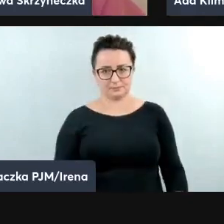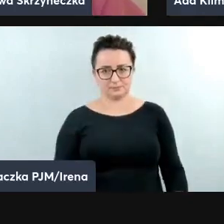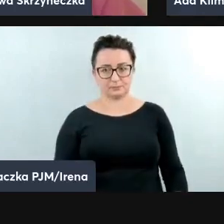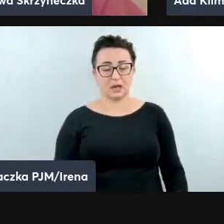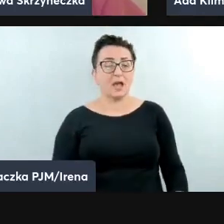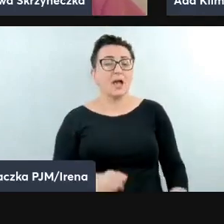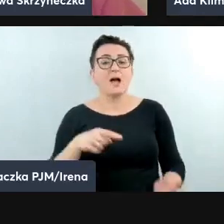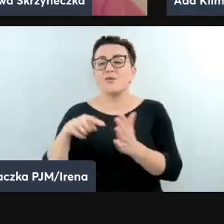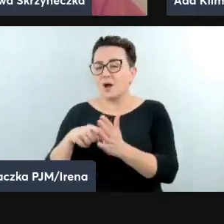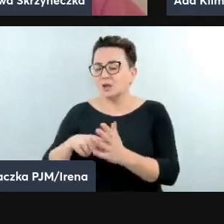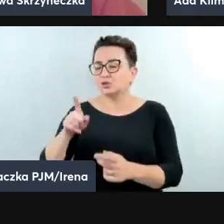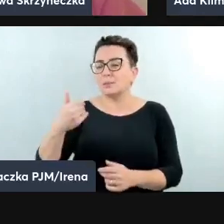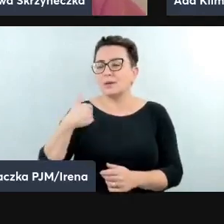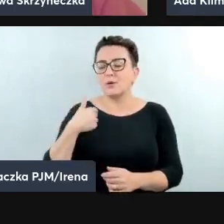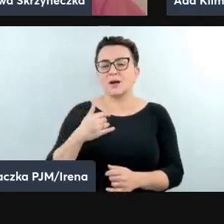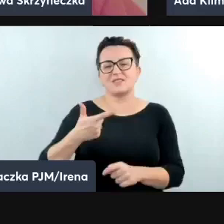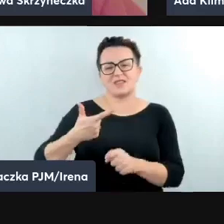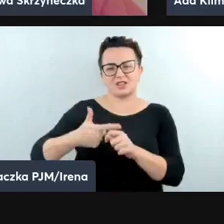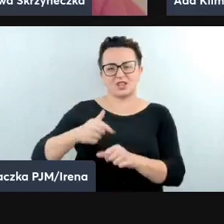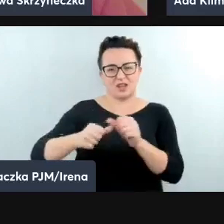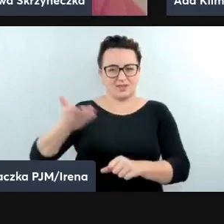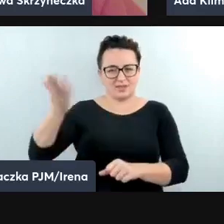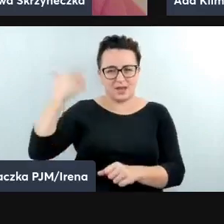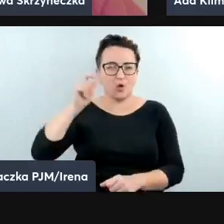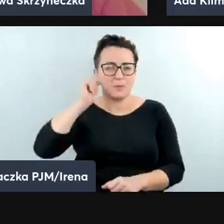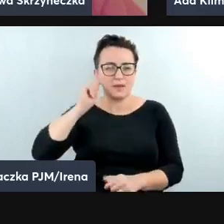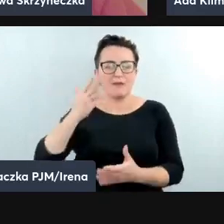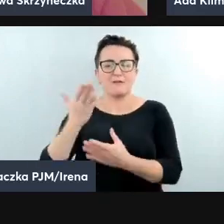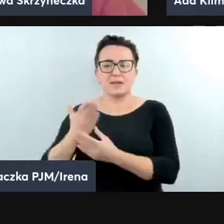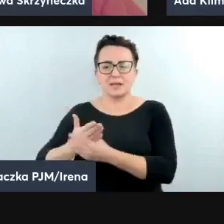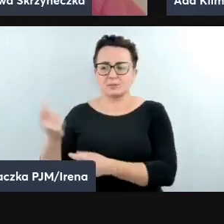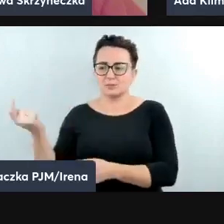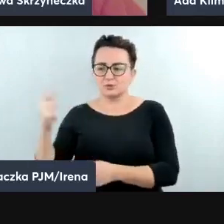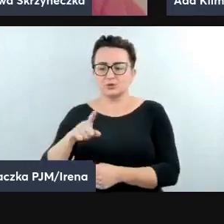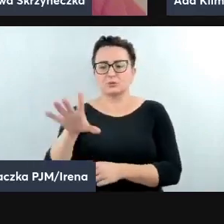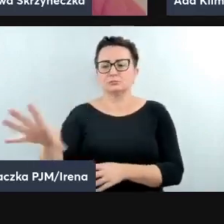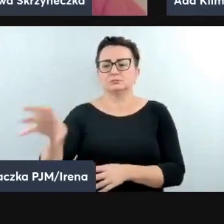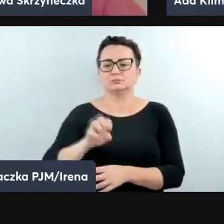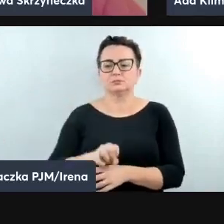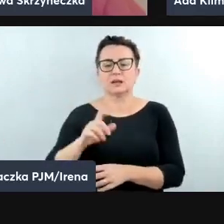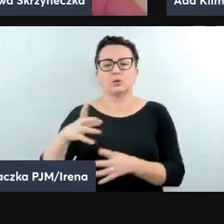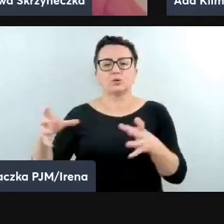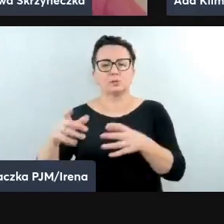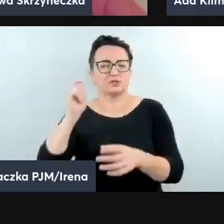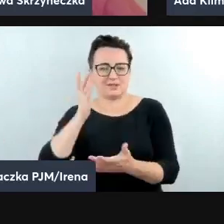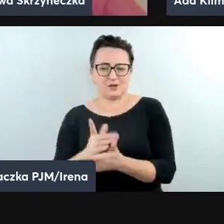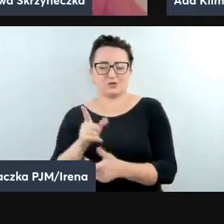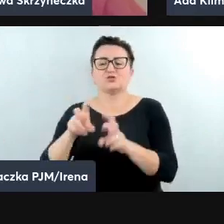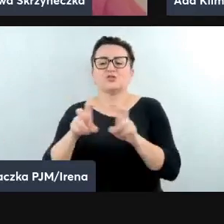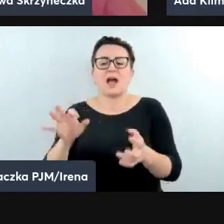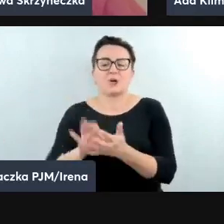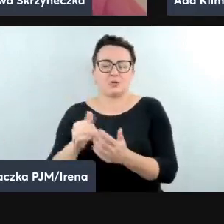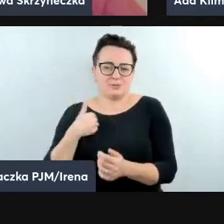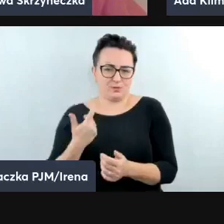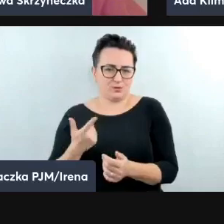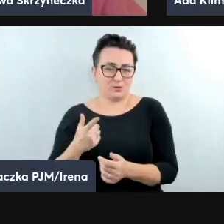temu, no to one brały tylko dziewczynki. Takie były czasy, ja w ogóle nie oczekuję, że wtedy miało być inaczej. Ja nawet próbowałam się kiedyś dowiedzieć i dopytywałam